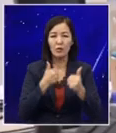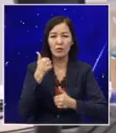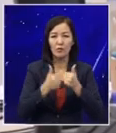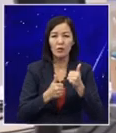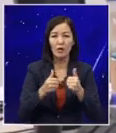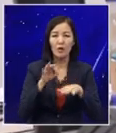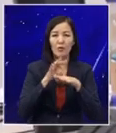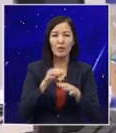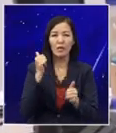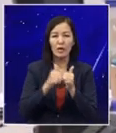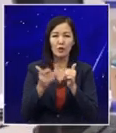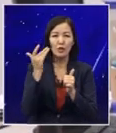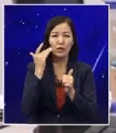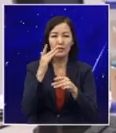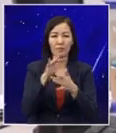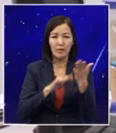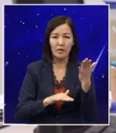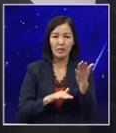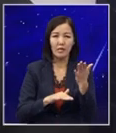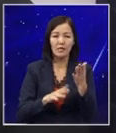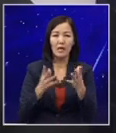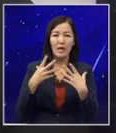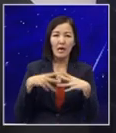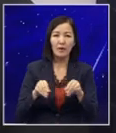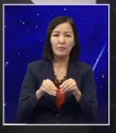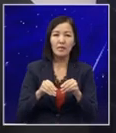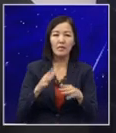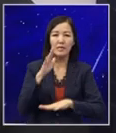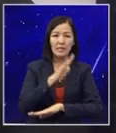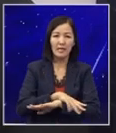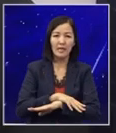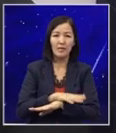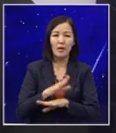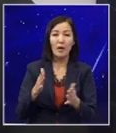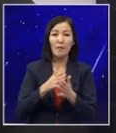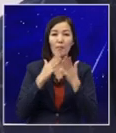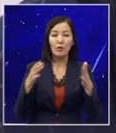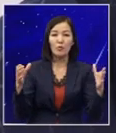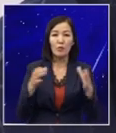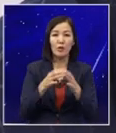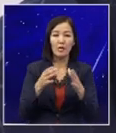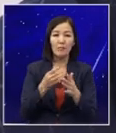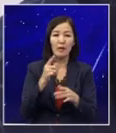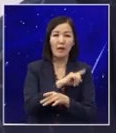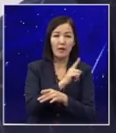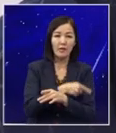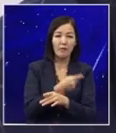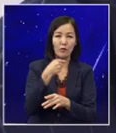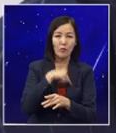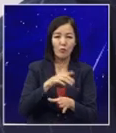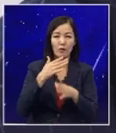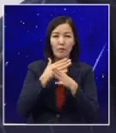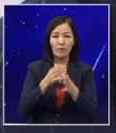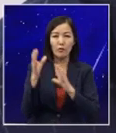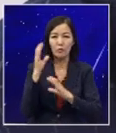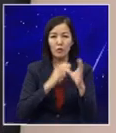вуза проводит систематически, поскольку общение вне лекций и занятий не только придает большому коллективу корпоративный дух, но и помогает